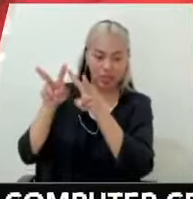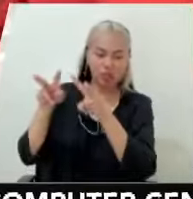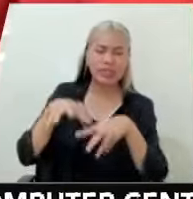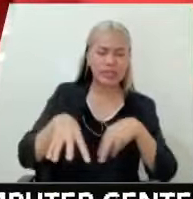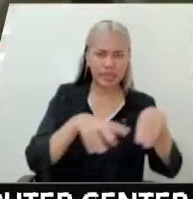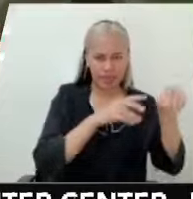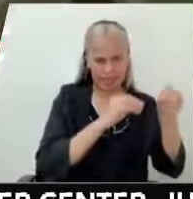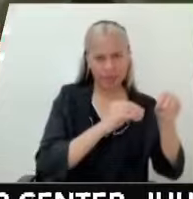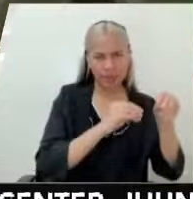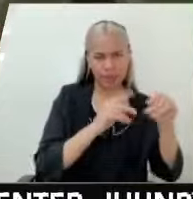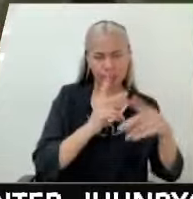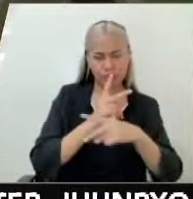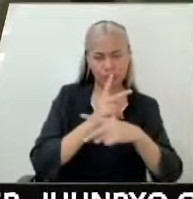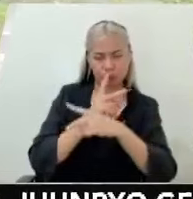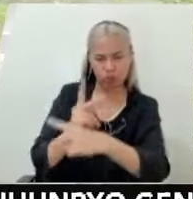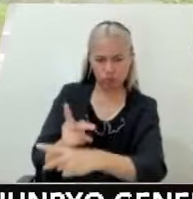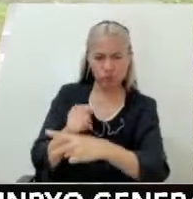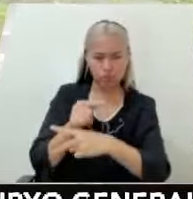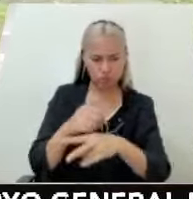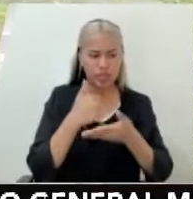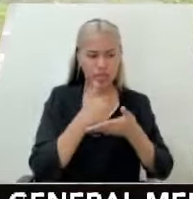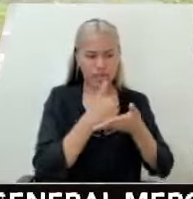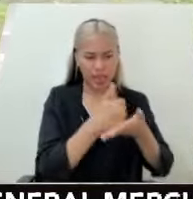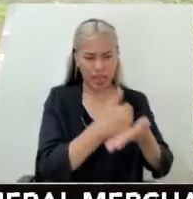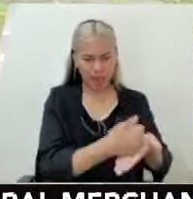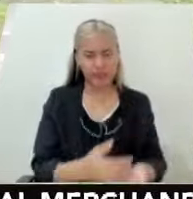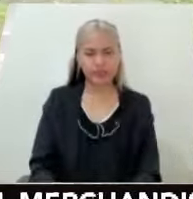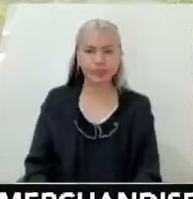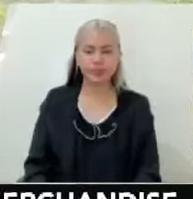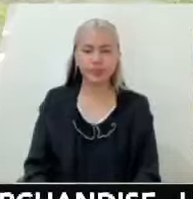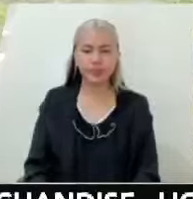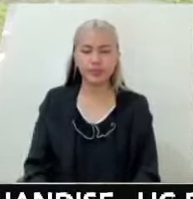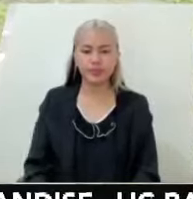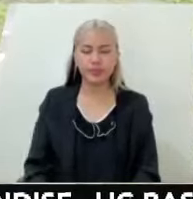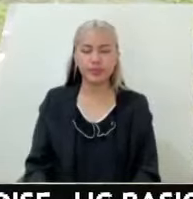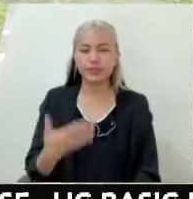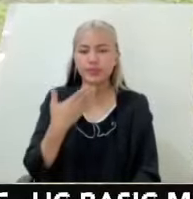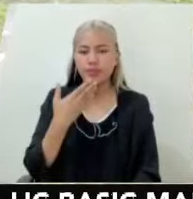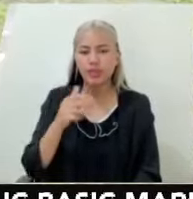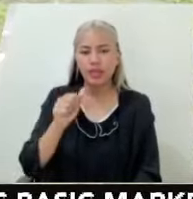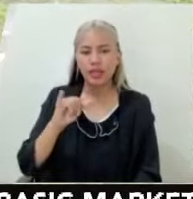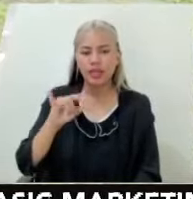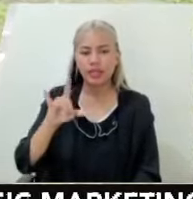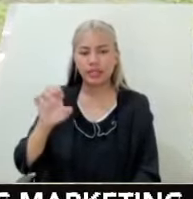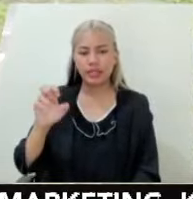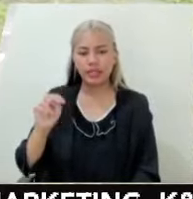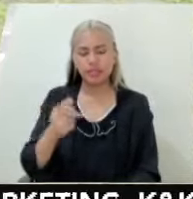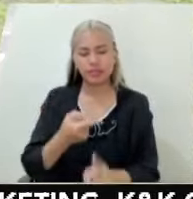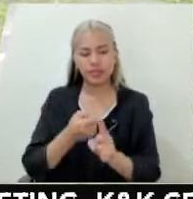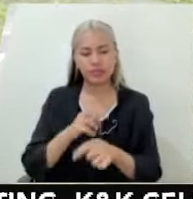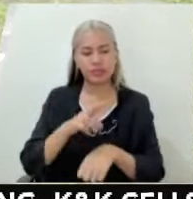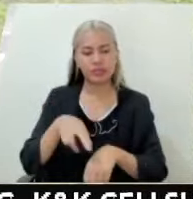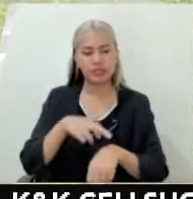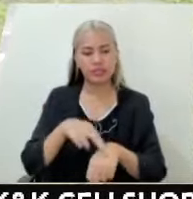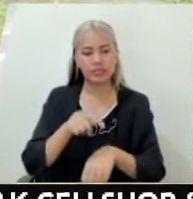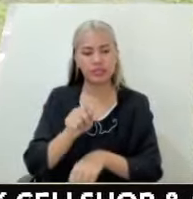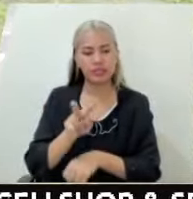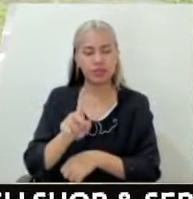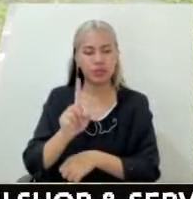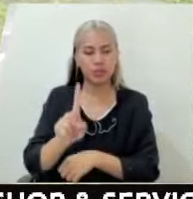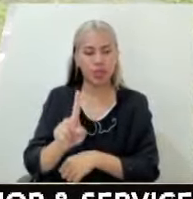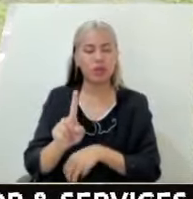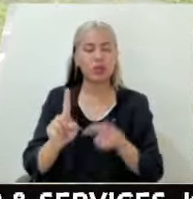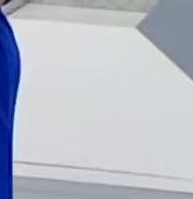sa sakuna. Connie? Maraming salamat, Aileen Pedroso ng GMA Regional TV 1, Western Visayas.